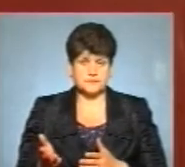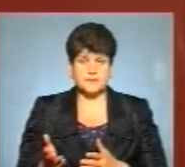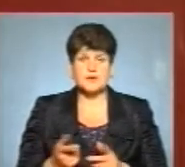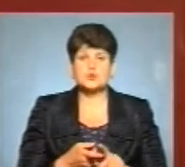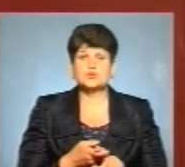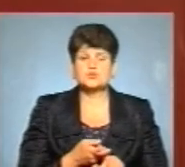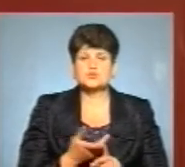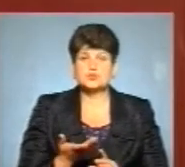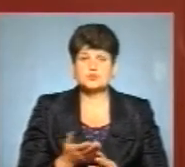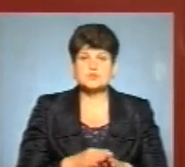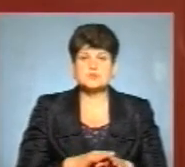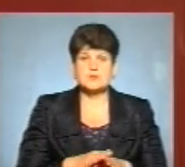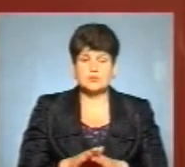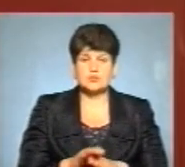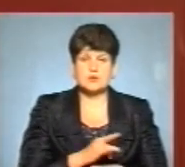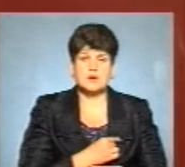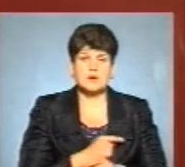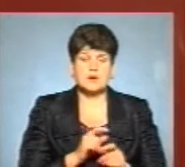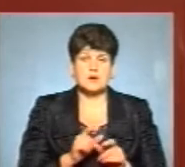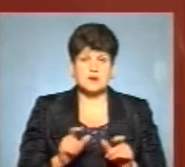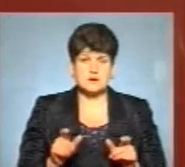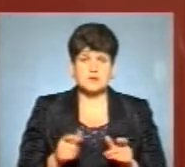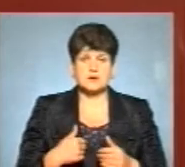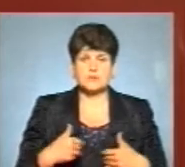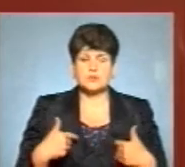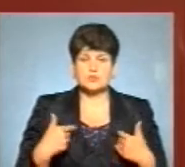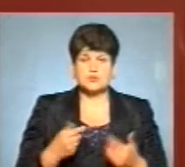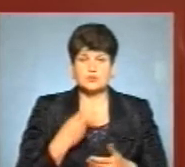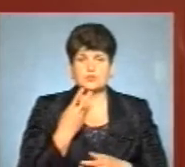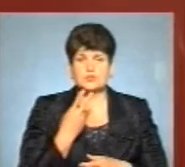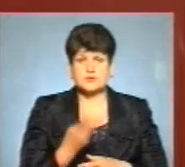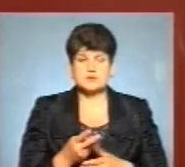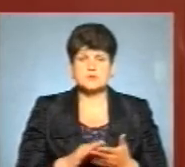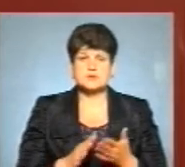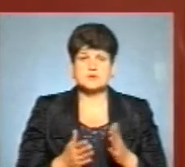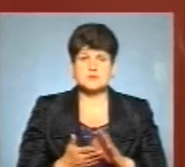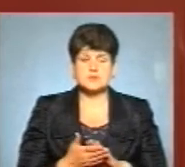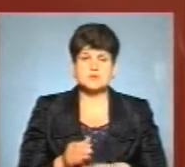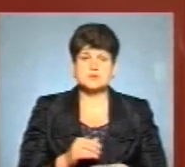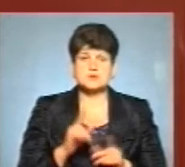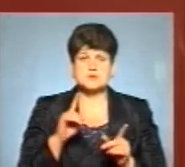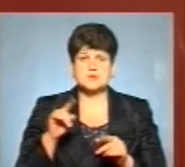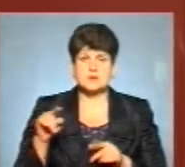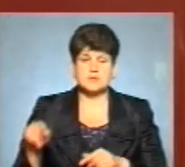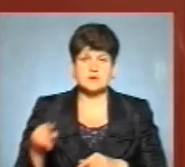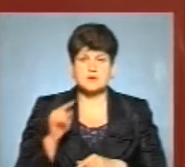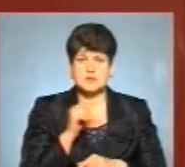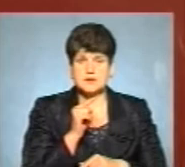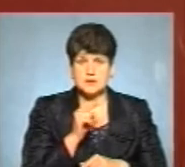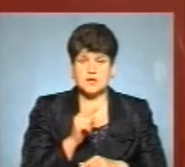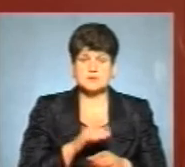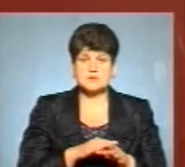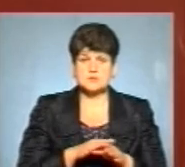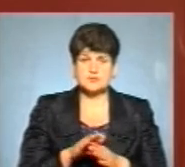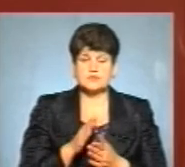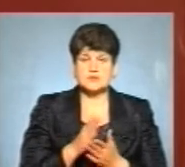Стосовно заповненості лікарень, то я пропоную зараз подивитися на ситуацію на Закарпатті. Там подекуди заповненість